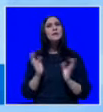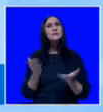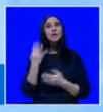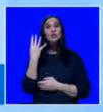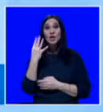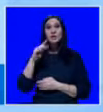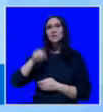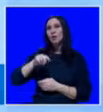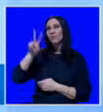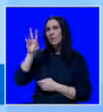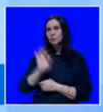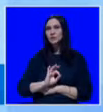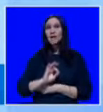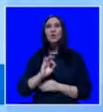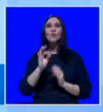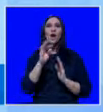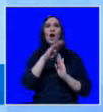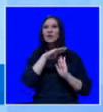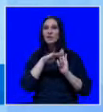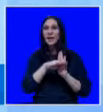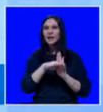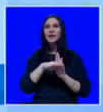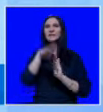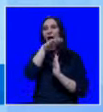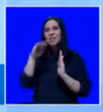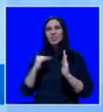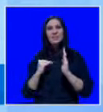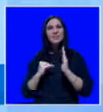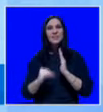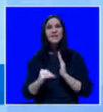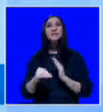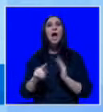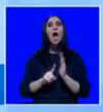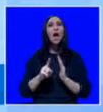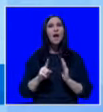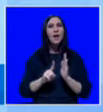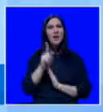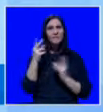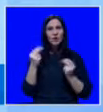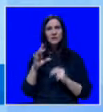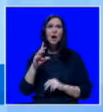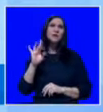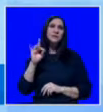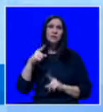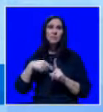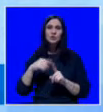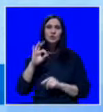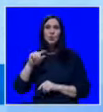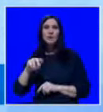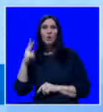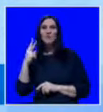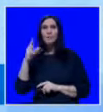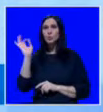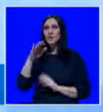на 4,2% от критерия за ниска инфлация. Средномесечно по 0,2% сваляме. Това са